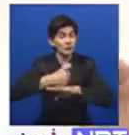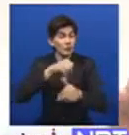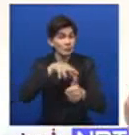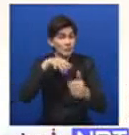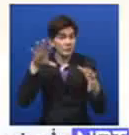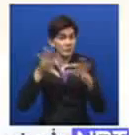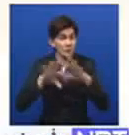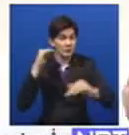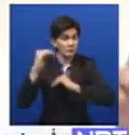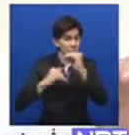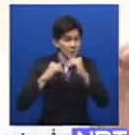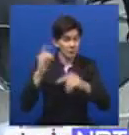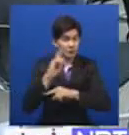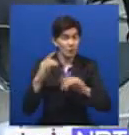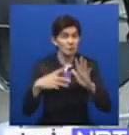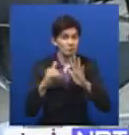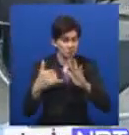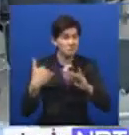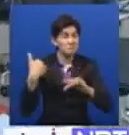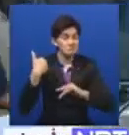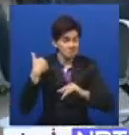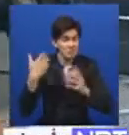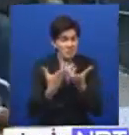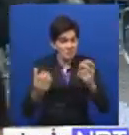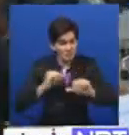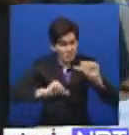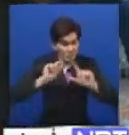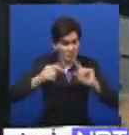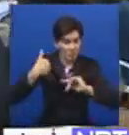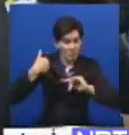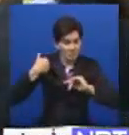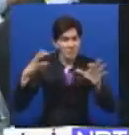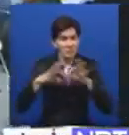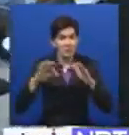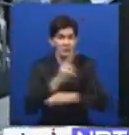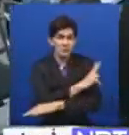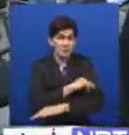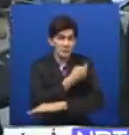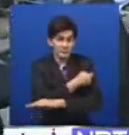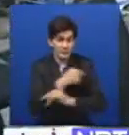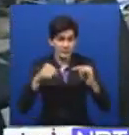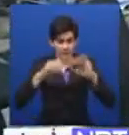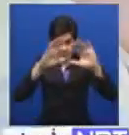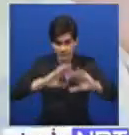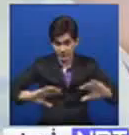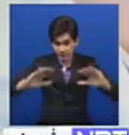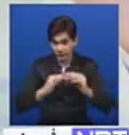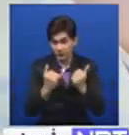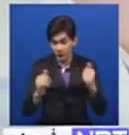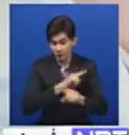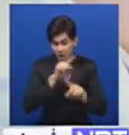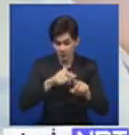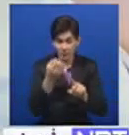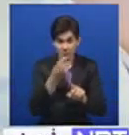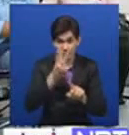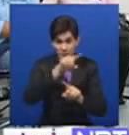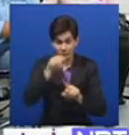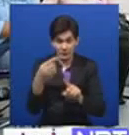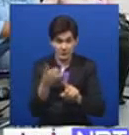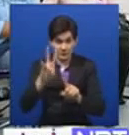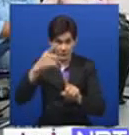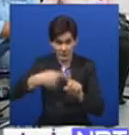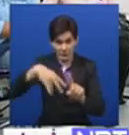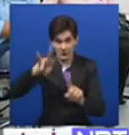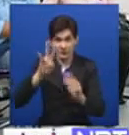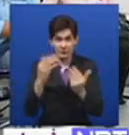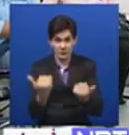านการพัฒนานวัตกรรมยาชีววัตถุและผลิตภัณฑ์ทางการแพทย์ในภูมิภาคอาเซียนระหว่างวันที่16ถึง17กร